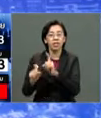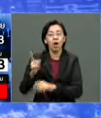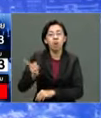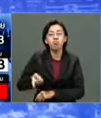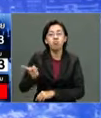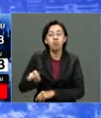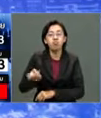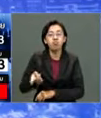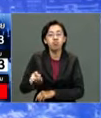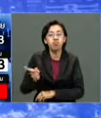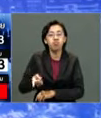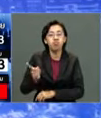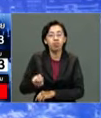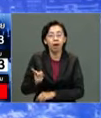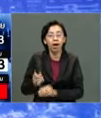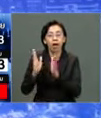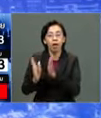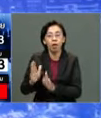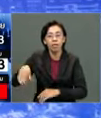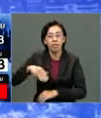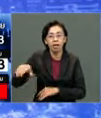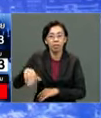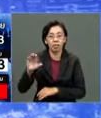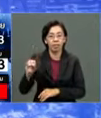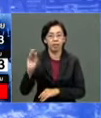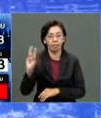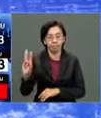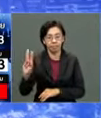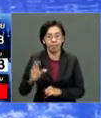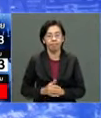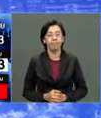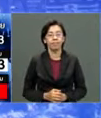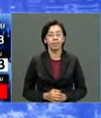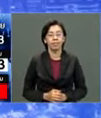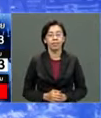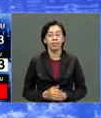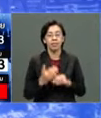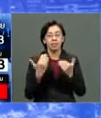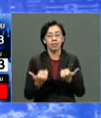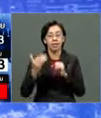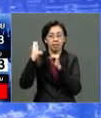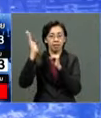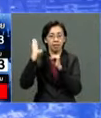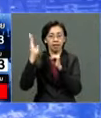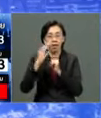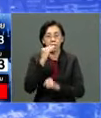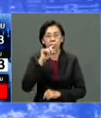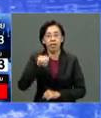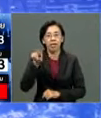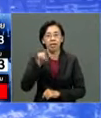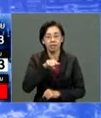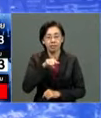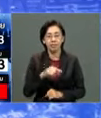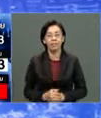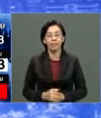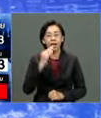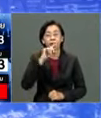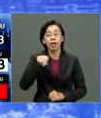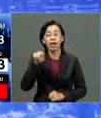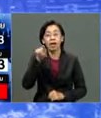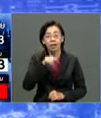ผู้เสียชีวิตสะสมในประเทศไทยอยู่ที่56รายนะครับลำดับต่อไปจะเป็นการแถลงข่าวในภาคภาษาอังกฤษนะครับเพื่อที่จะส